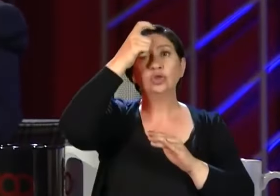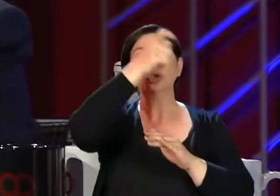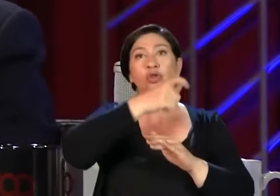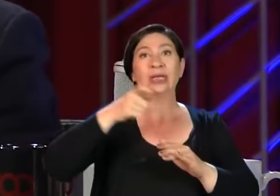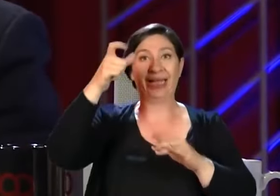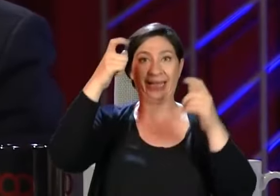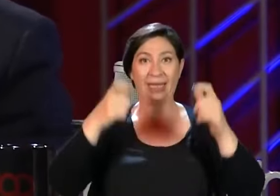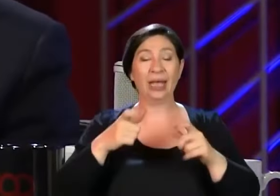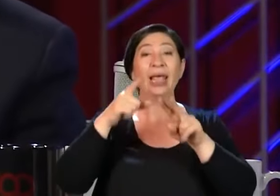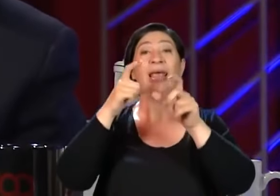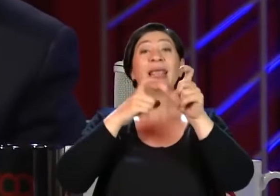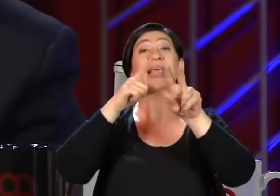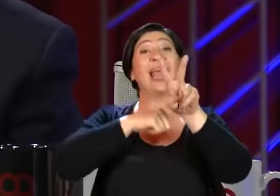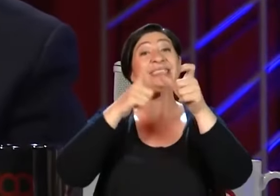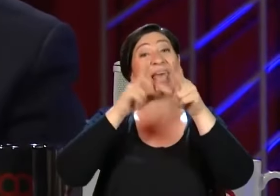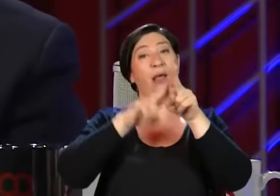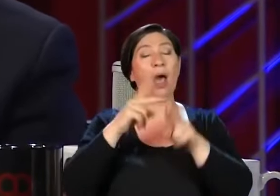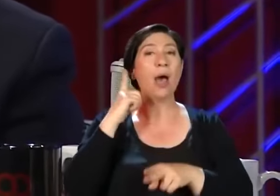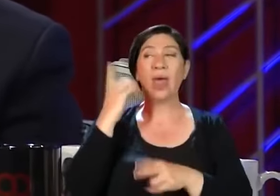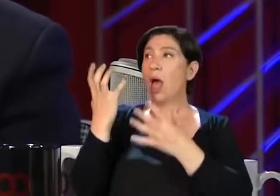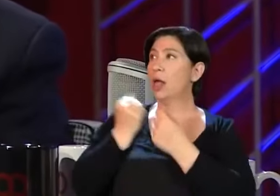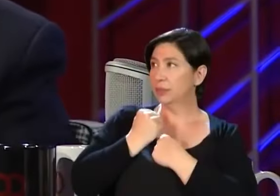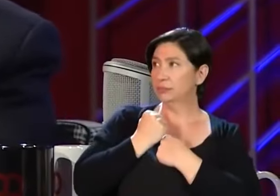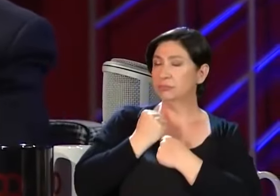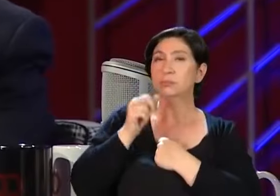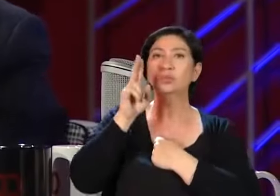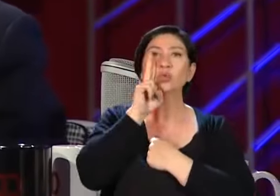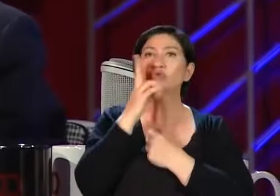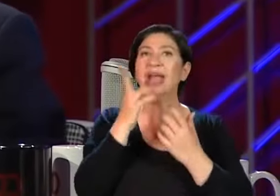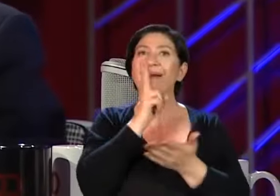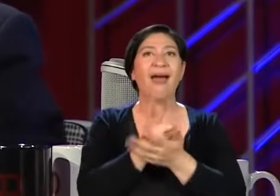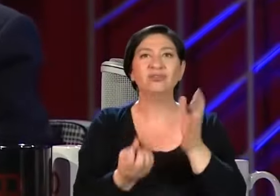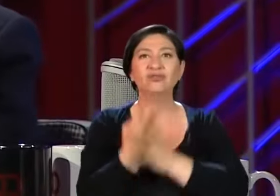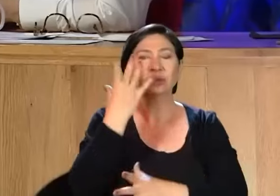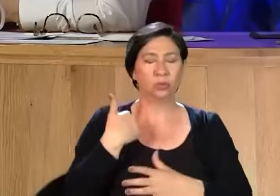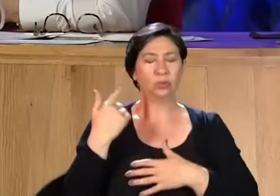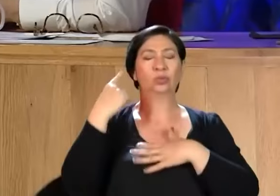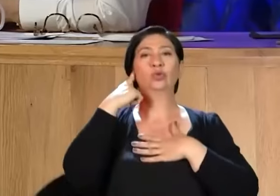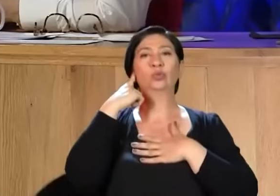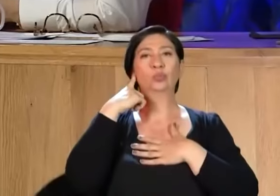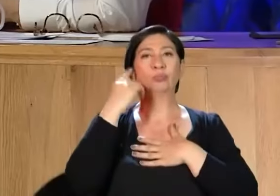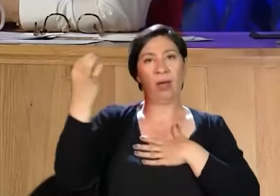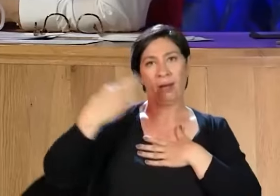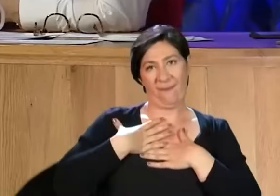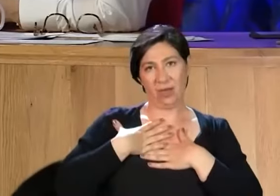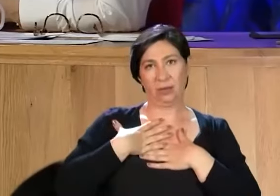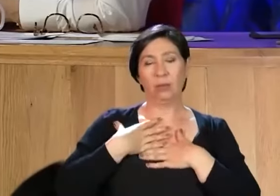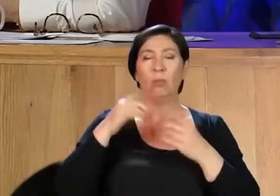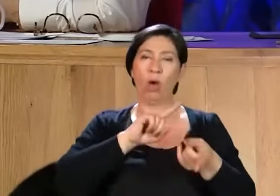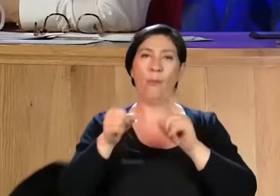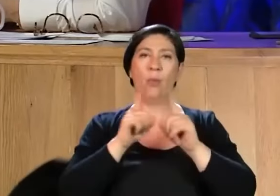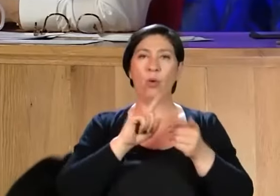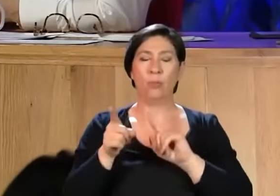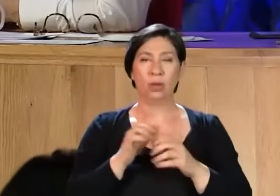Türkiye'deki Yüksek Seçim Kurulu'nun haberini, sonucunu daha doğrusu kararını bana haber verdiler. Böyle böyle